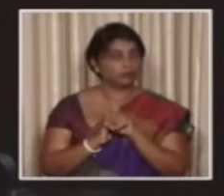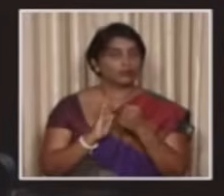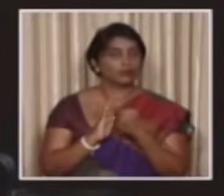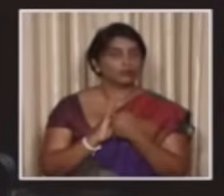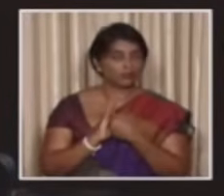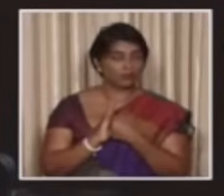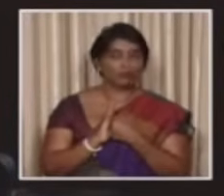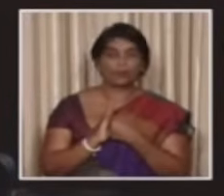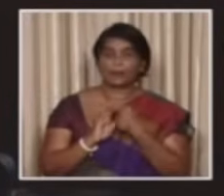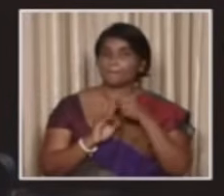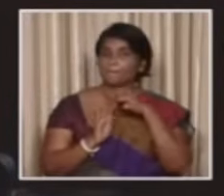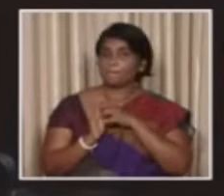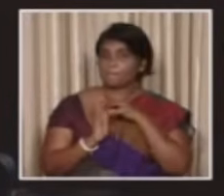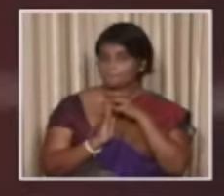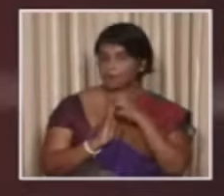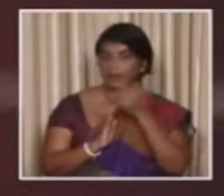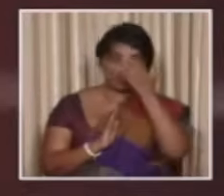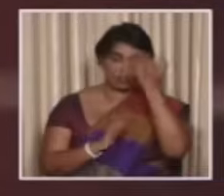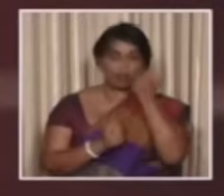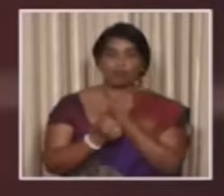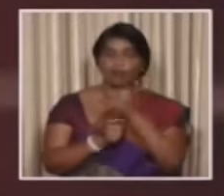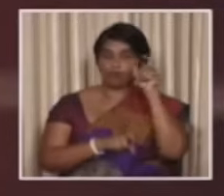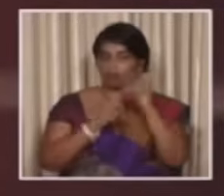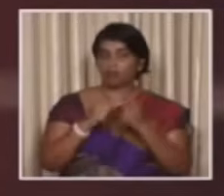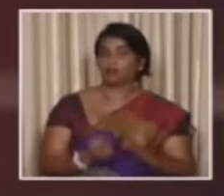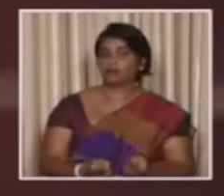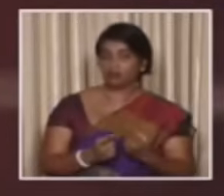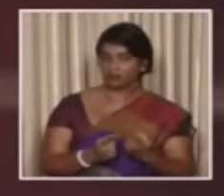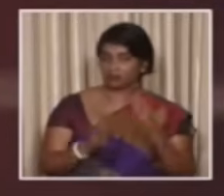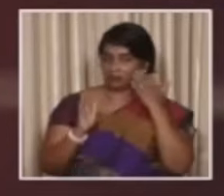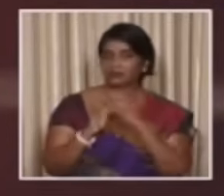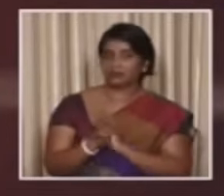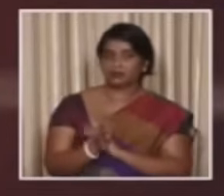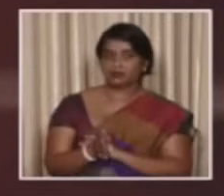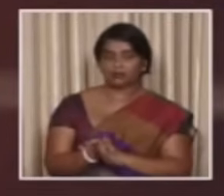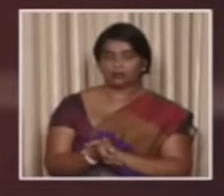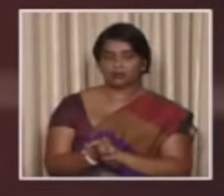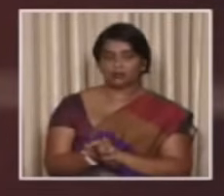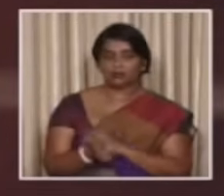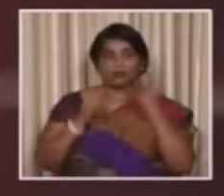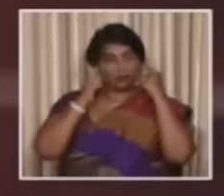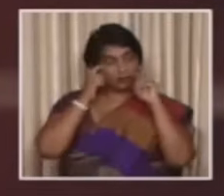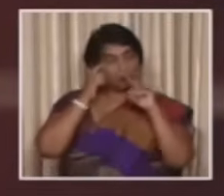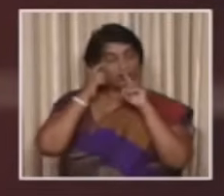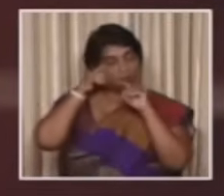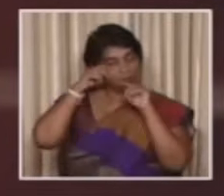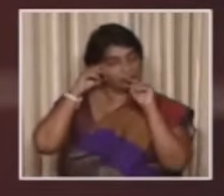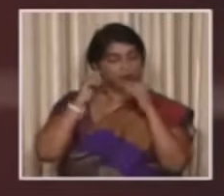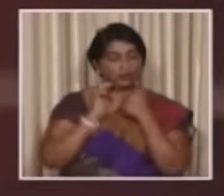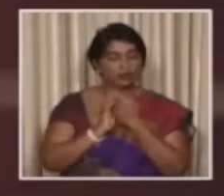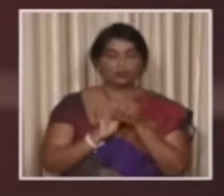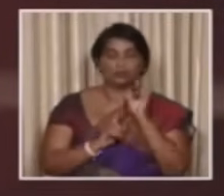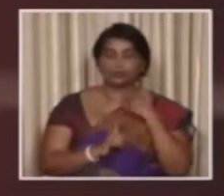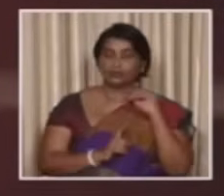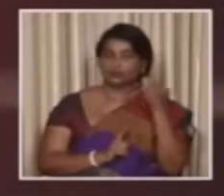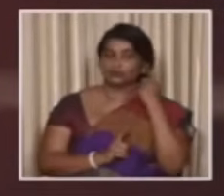නැගෙනහිර දෙපළාතේ ද්‍රවිඩ පොලිස් නිලධාරීන්ගේ හිගය පිළිබඳව කාරණය. ඒ පිළිබඳව කියන්න ඕන ගරු සභාපතිතුමනි, අපි